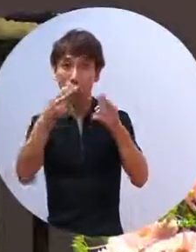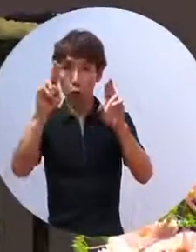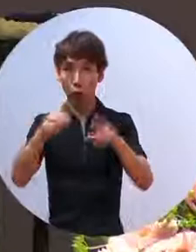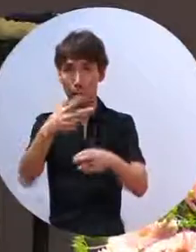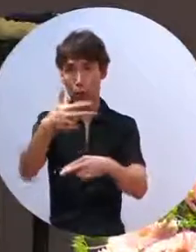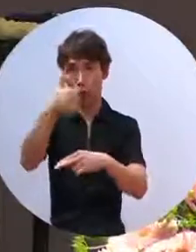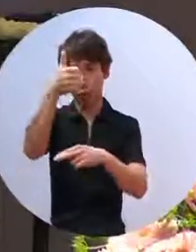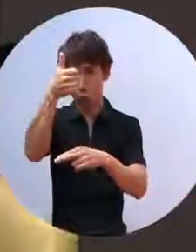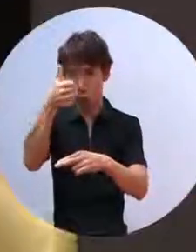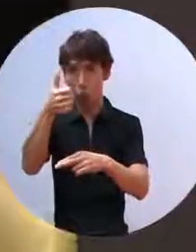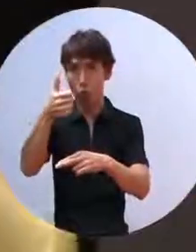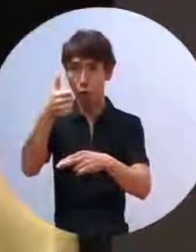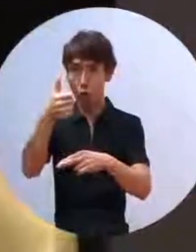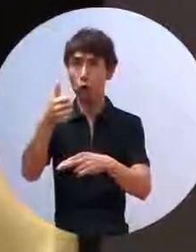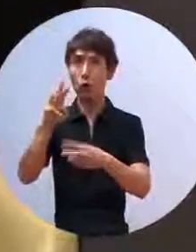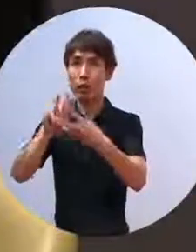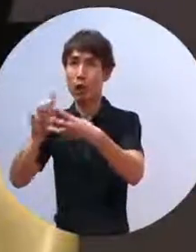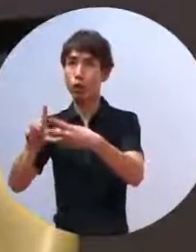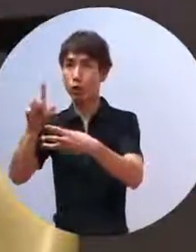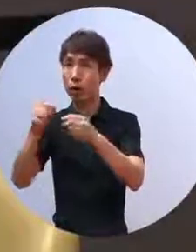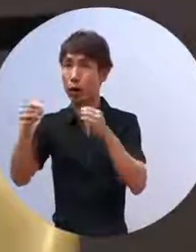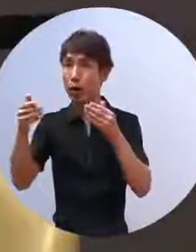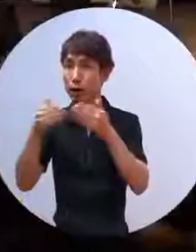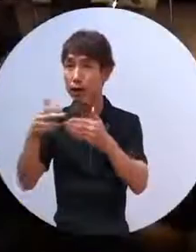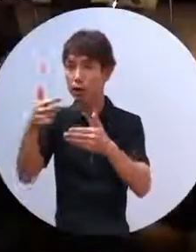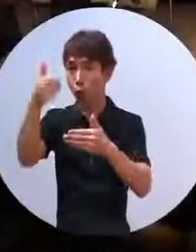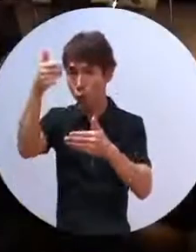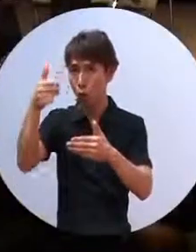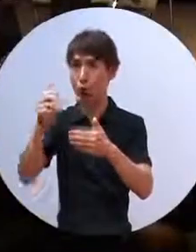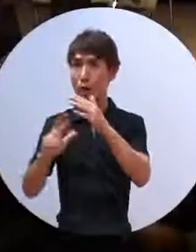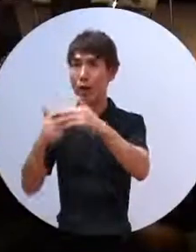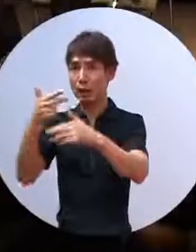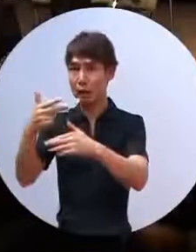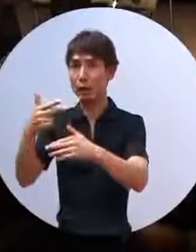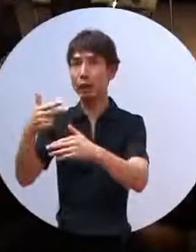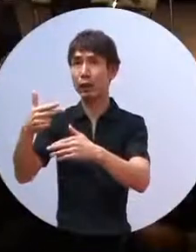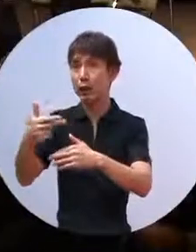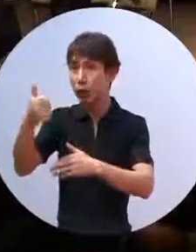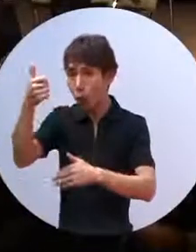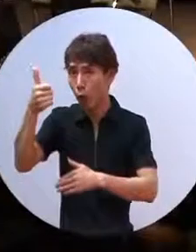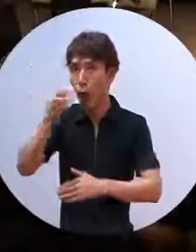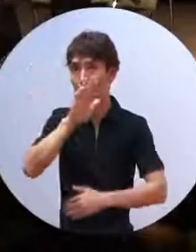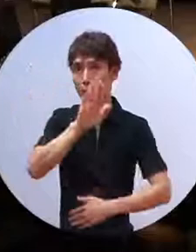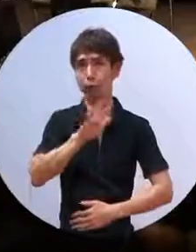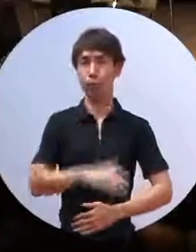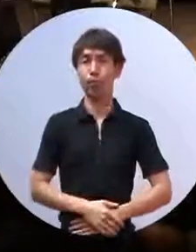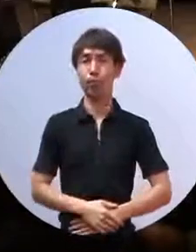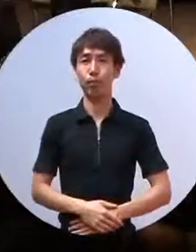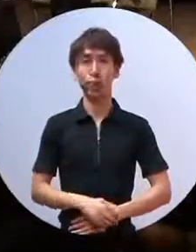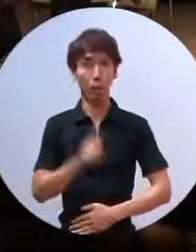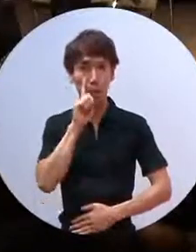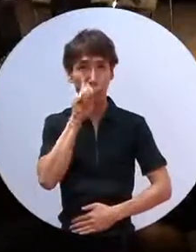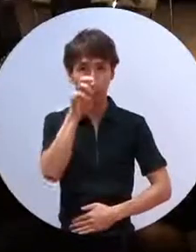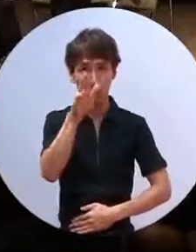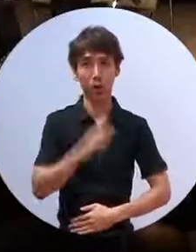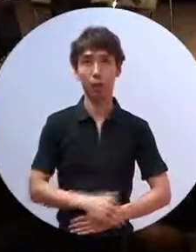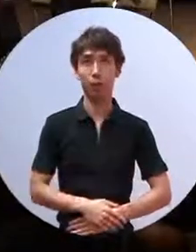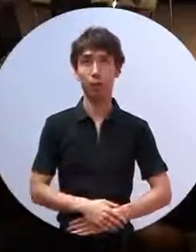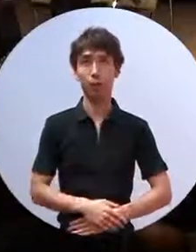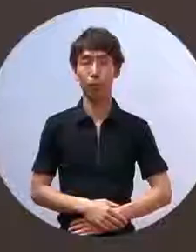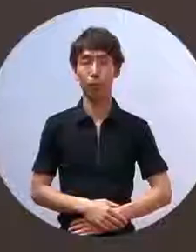長崎市長、鈴木藤沢市長によるトークセッションです。そちらの様子、じっくりご覧